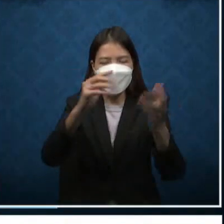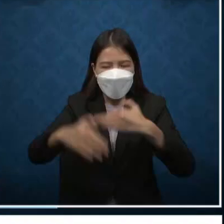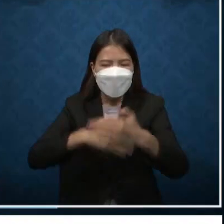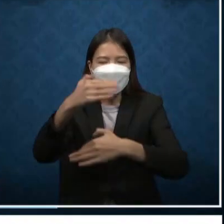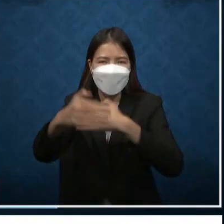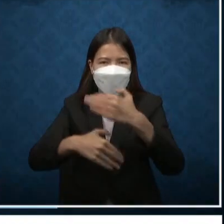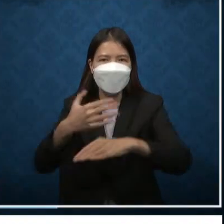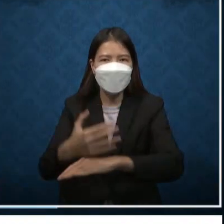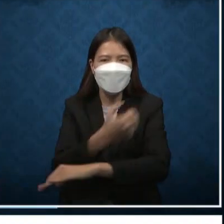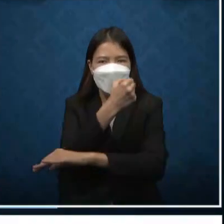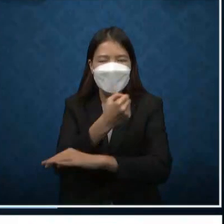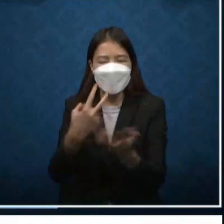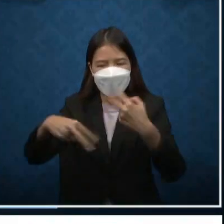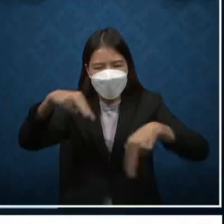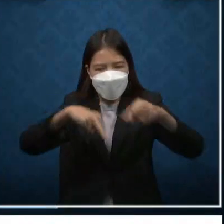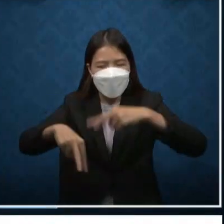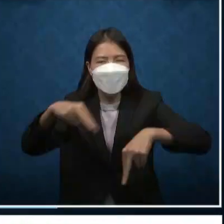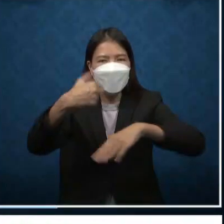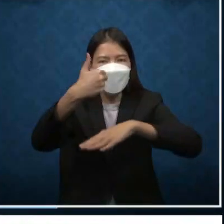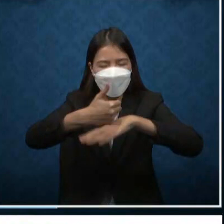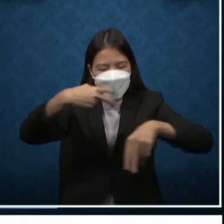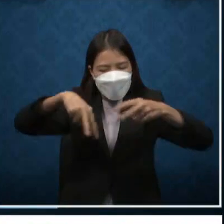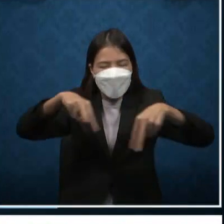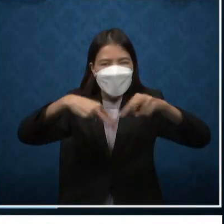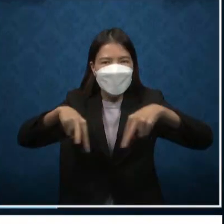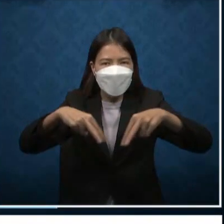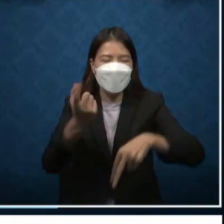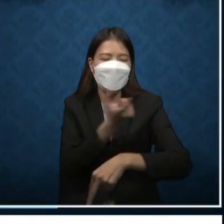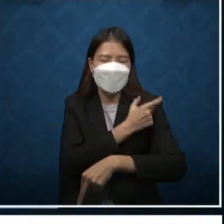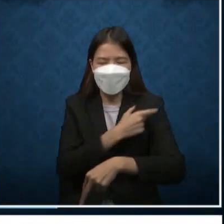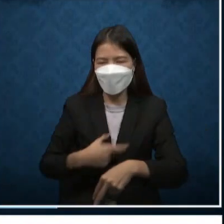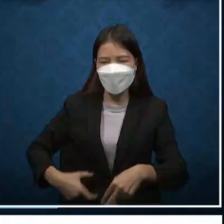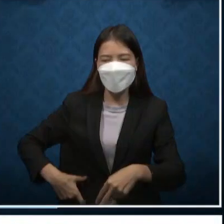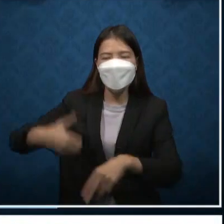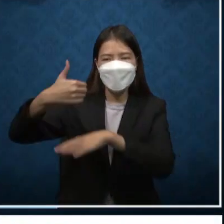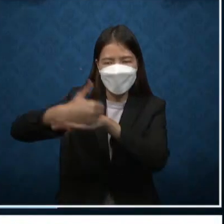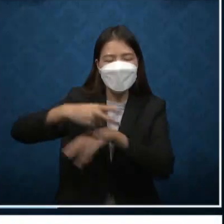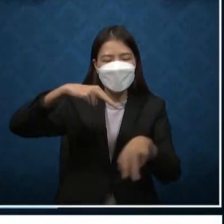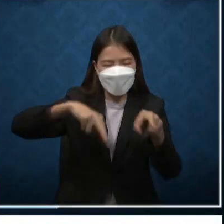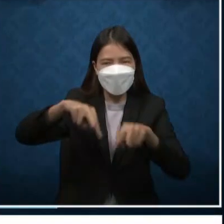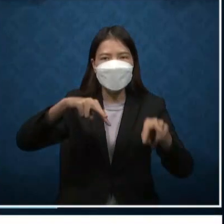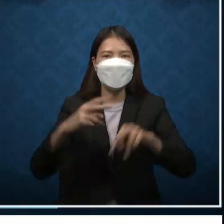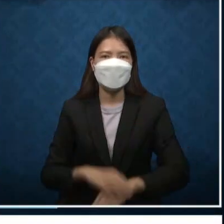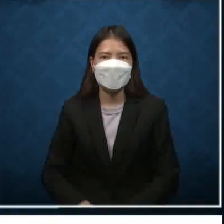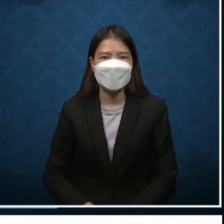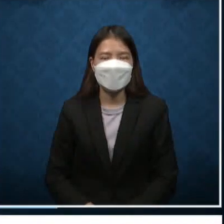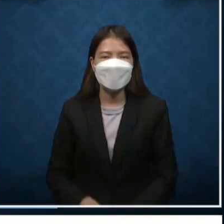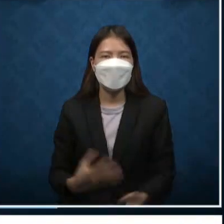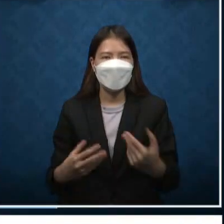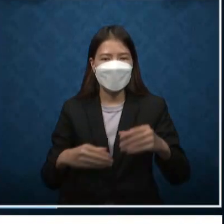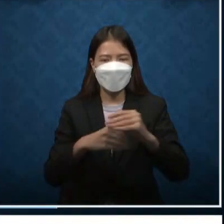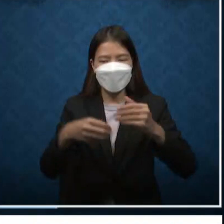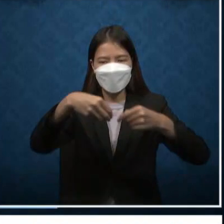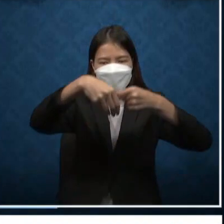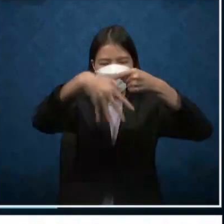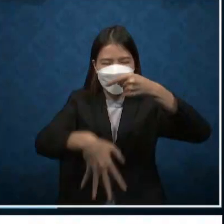าการเมืองและการปงคองในละบอกประชาธิประไตอันมพระมหารที่สร clamโดยเฉพาะ โคนสรางของขนิ้การ